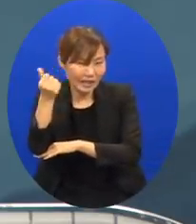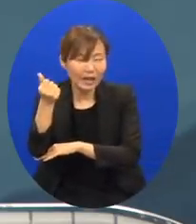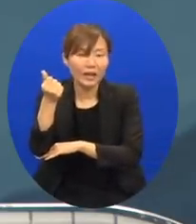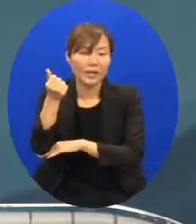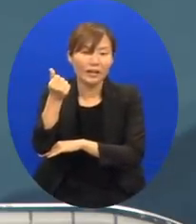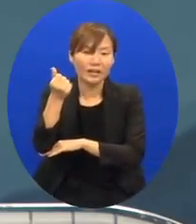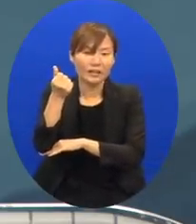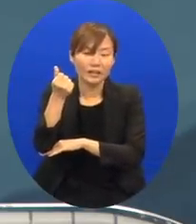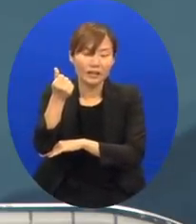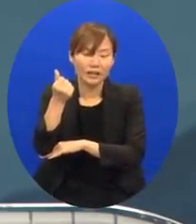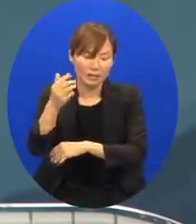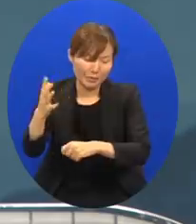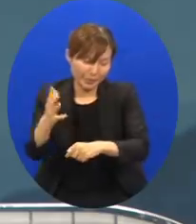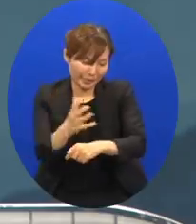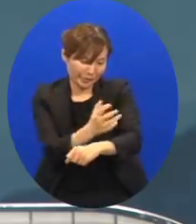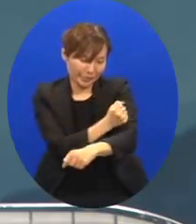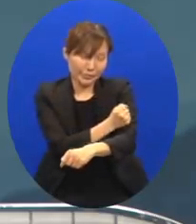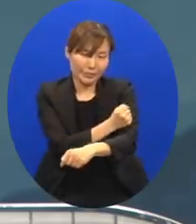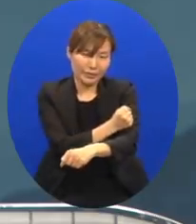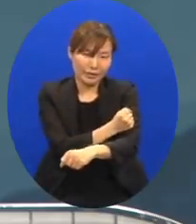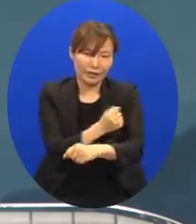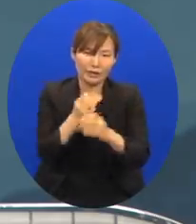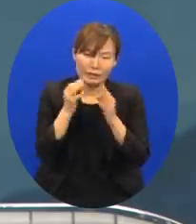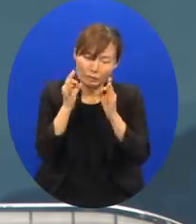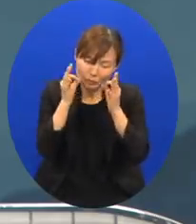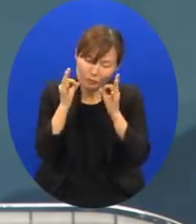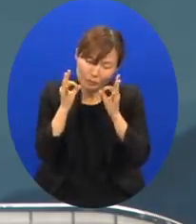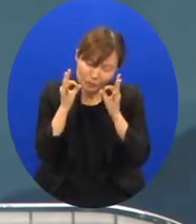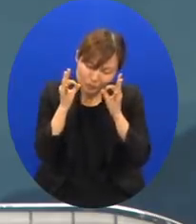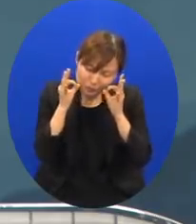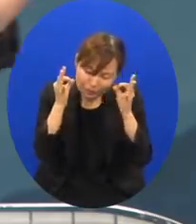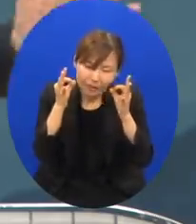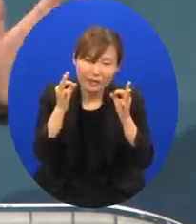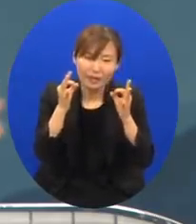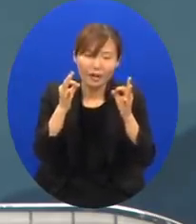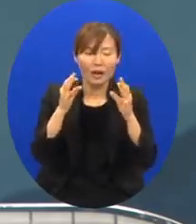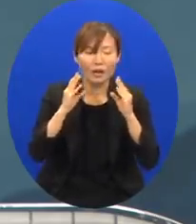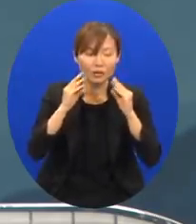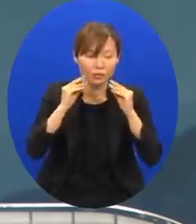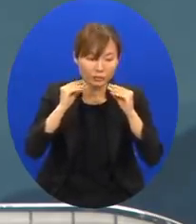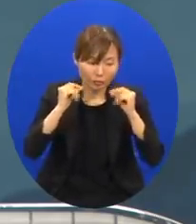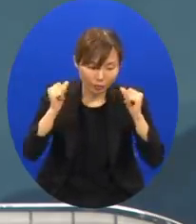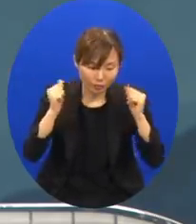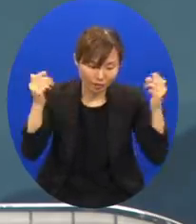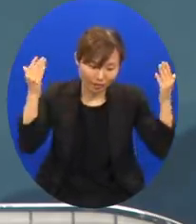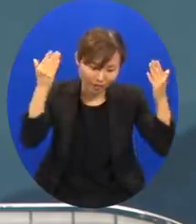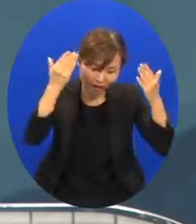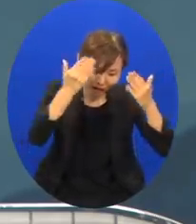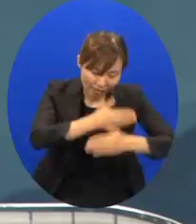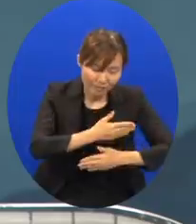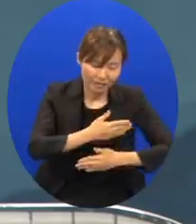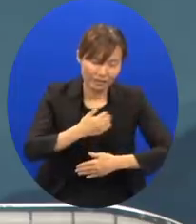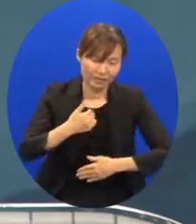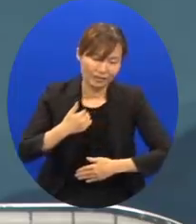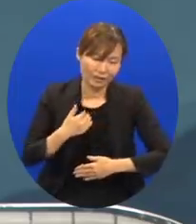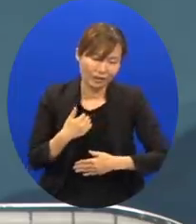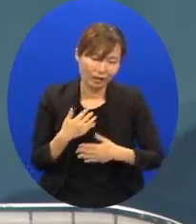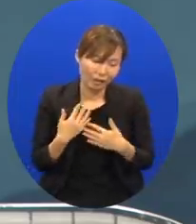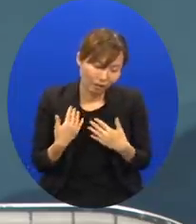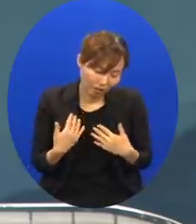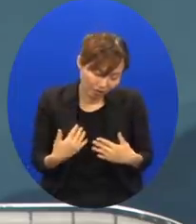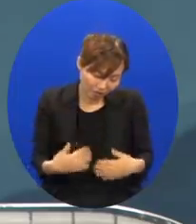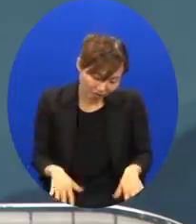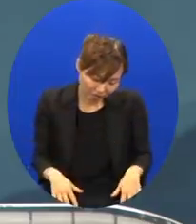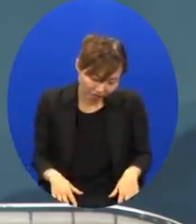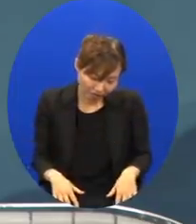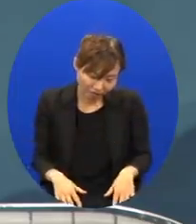애를 썼습니다 토요일 밤이 되면 저는 초죽음이 얻습니다 하나님이 주시는